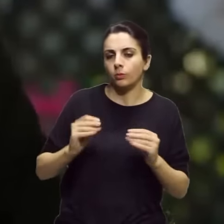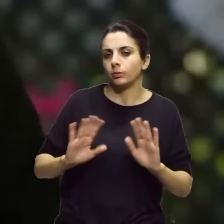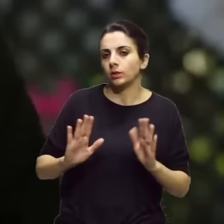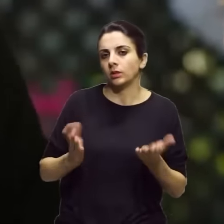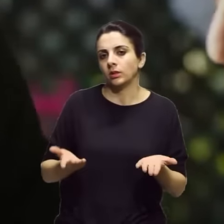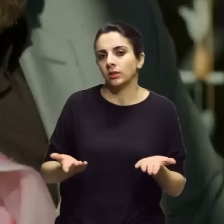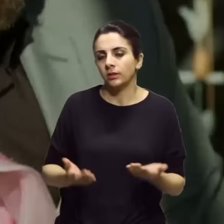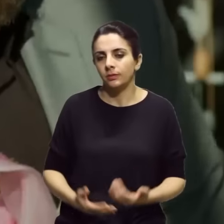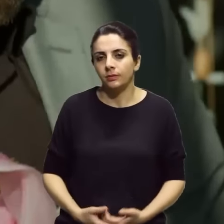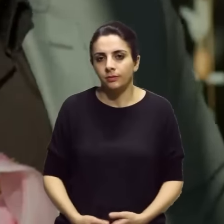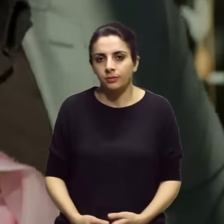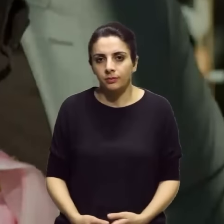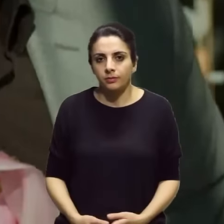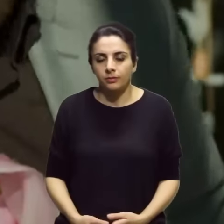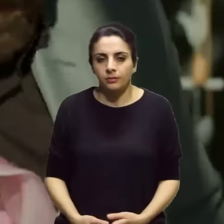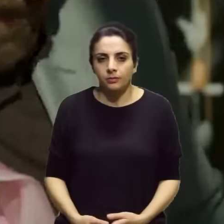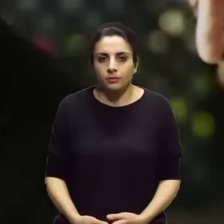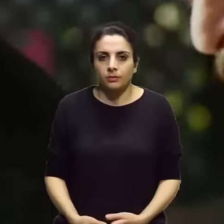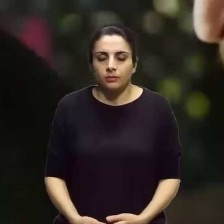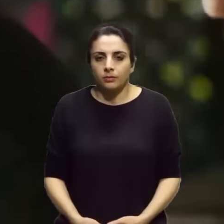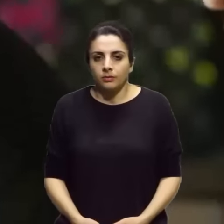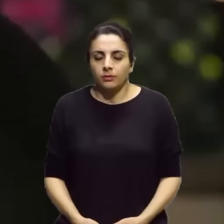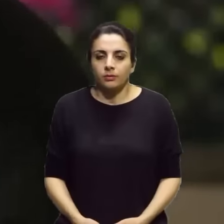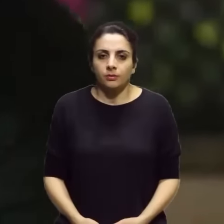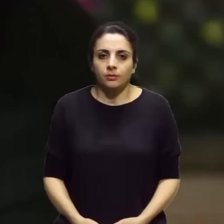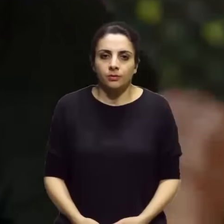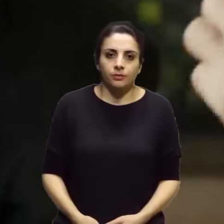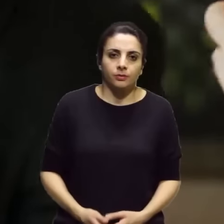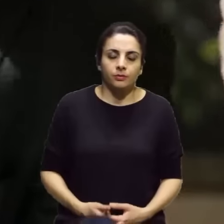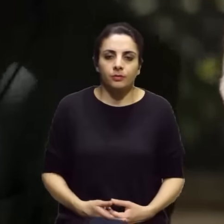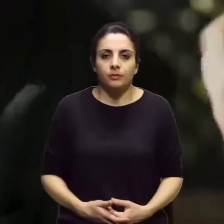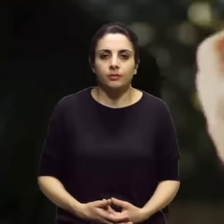mu ya? Yok yok. Ömer cebinden telefonunu çıkardı.